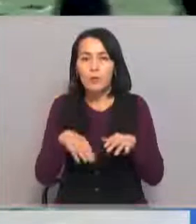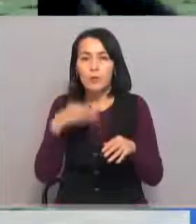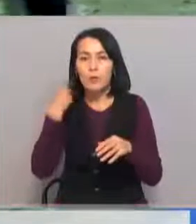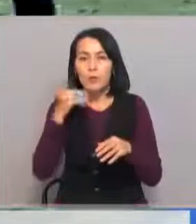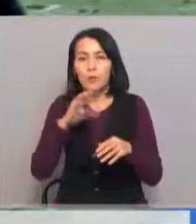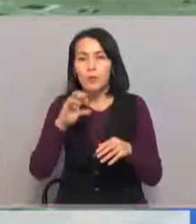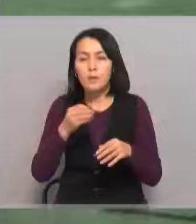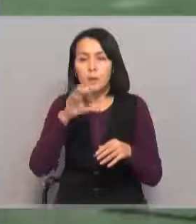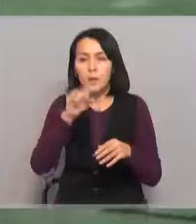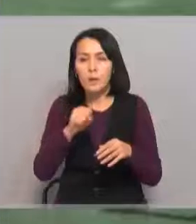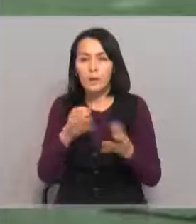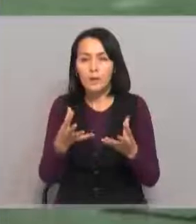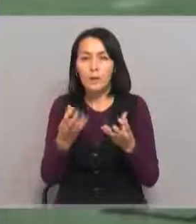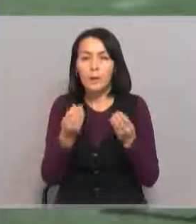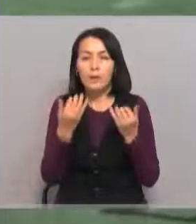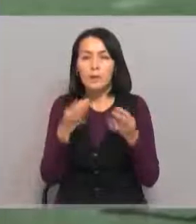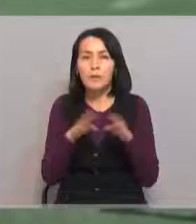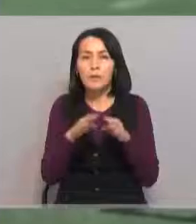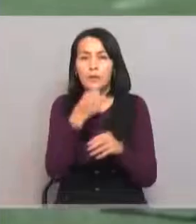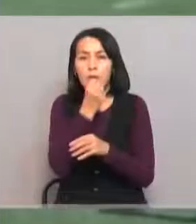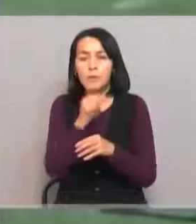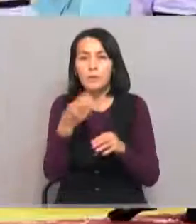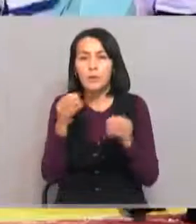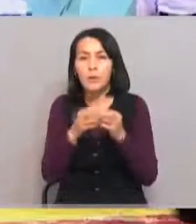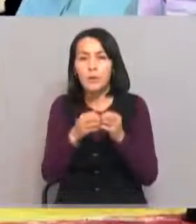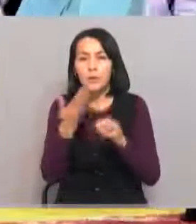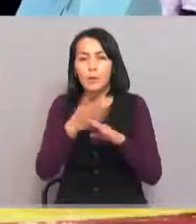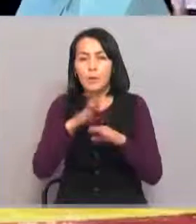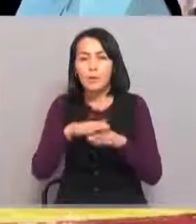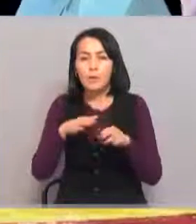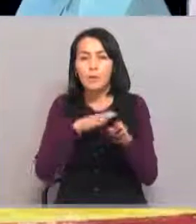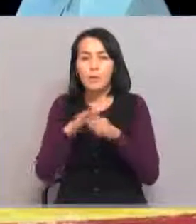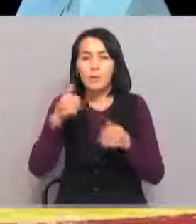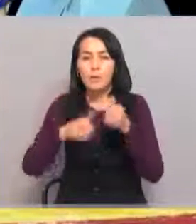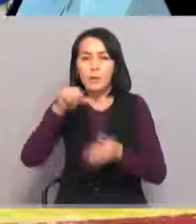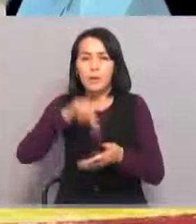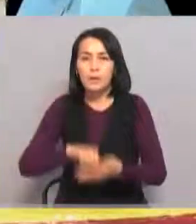ақтөбелік Ерасыл Амангелдінің еншісінде. Айта өтейік, жеңімпаздар 10 салмақ дәрежесі бойынша бақталасқан болатын.